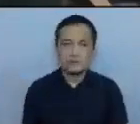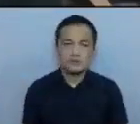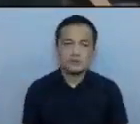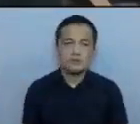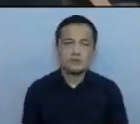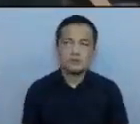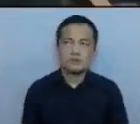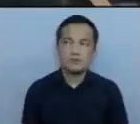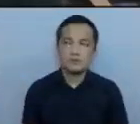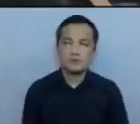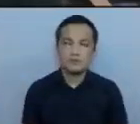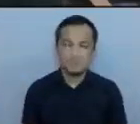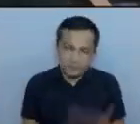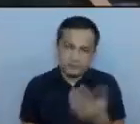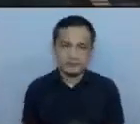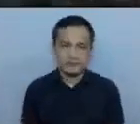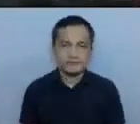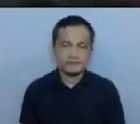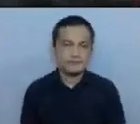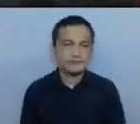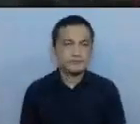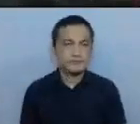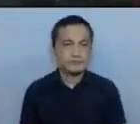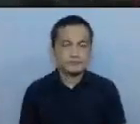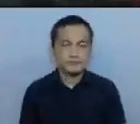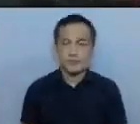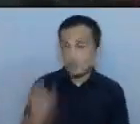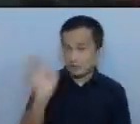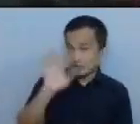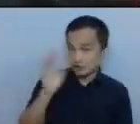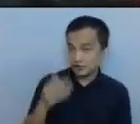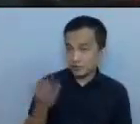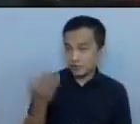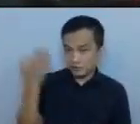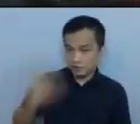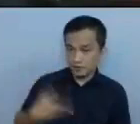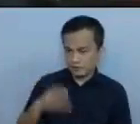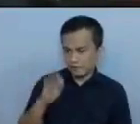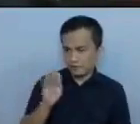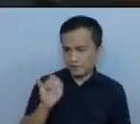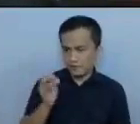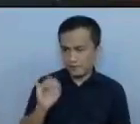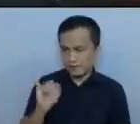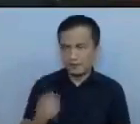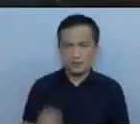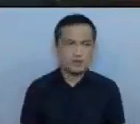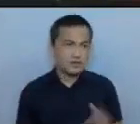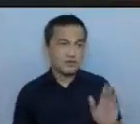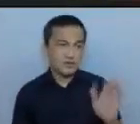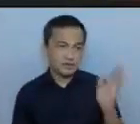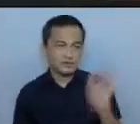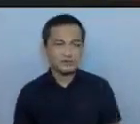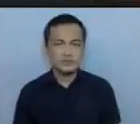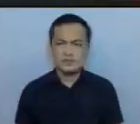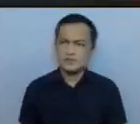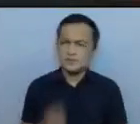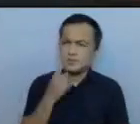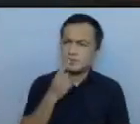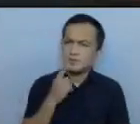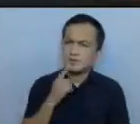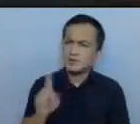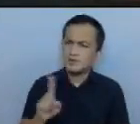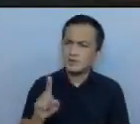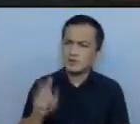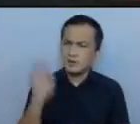Yun lang po. Mm-hmm. Sir, good morning. Si Fifi po ito. Curious po kami. Good morning po. Ano na naman po yung mga Pinoy habits